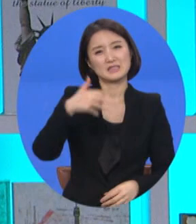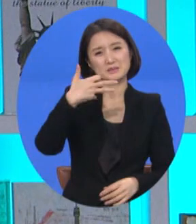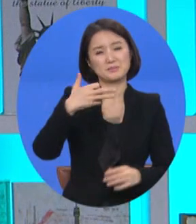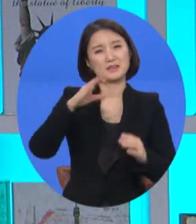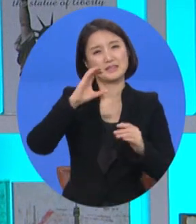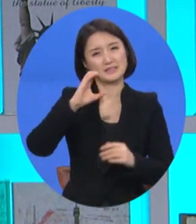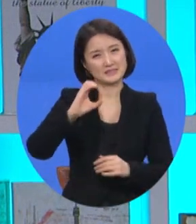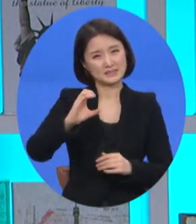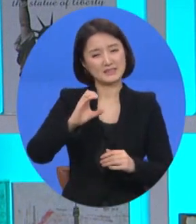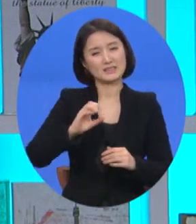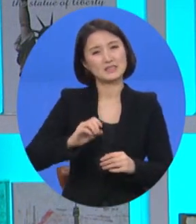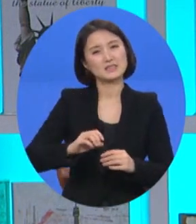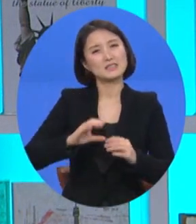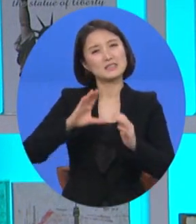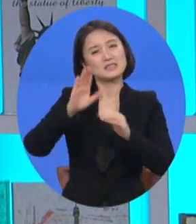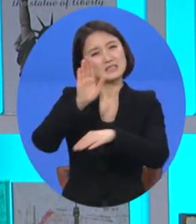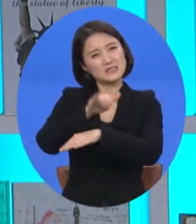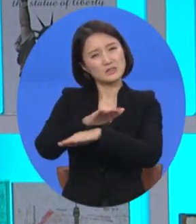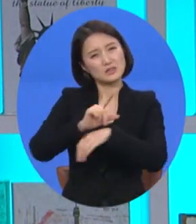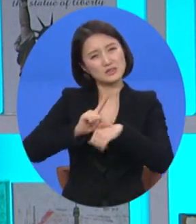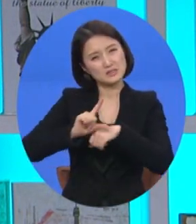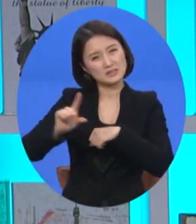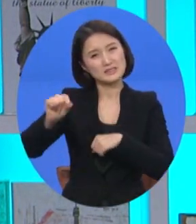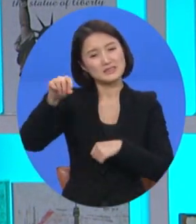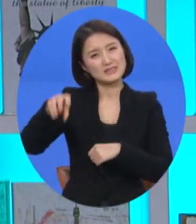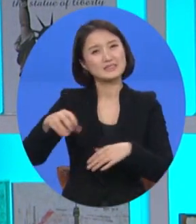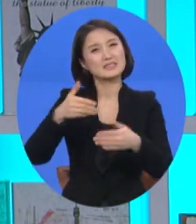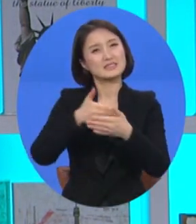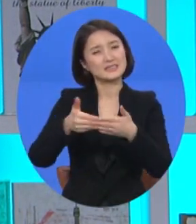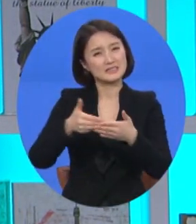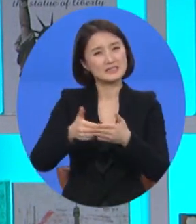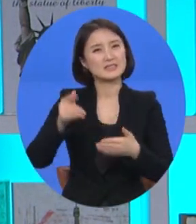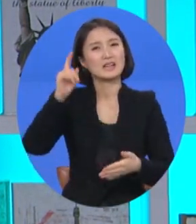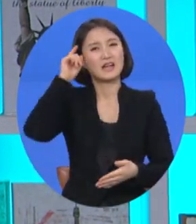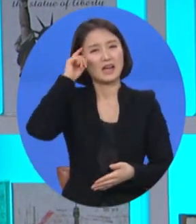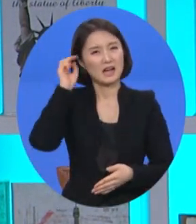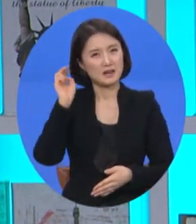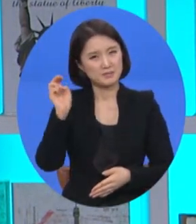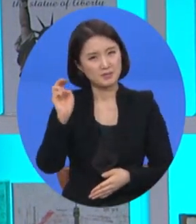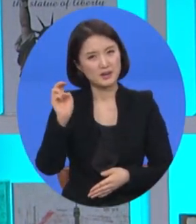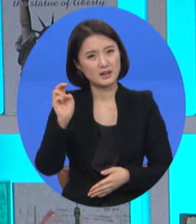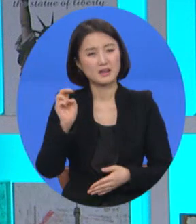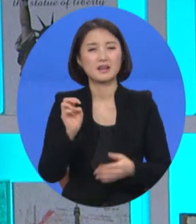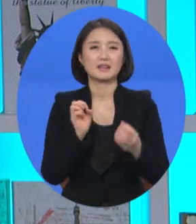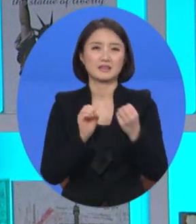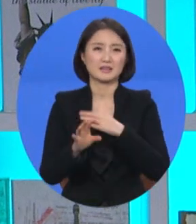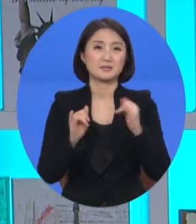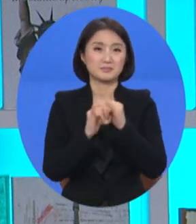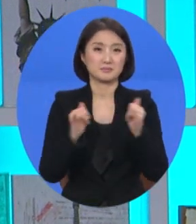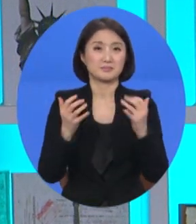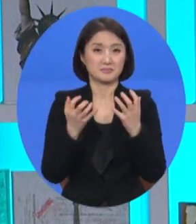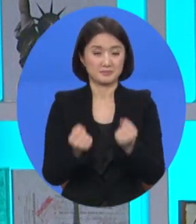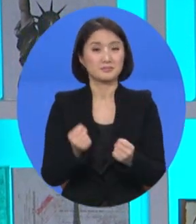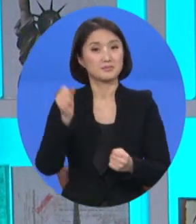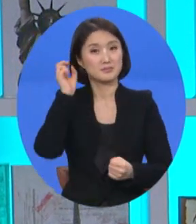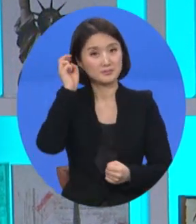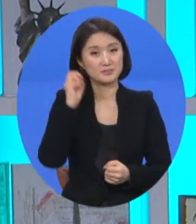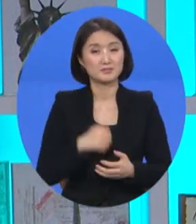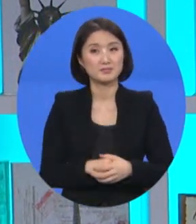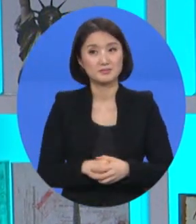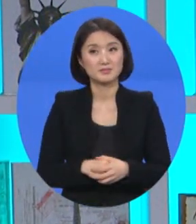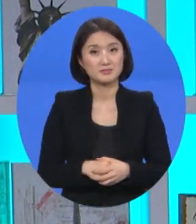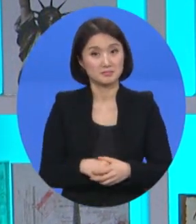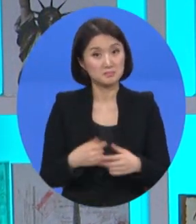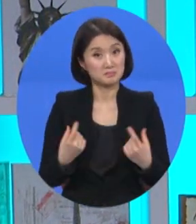시골에 매우 서정적인 풍경을 그려 한다 이렇게 얘기하면 은 어떨까요 어느 정도 감상이 됐다고